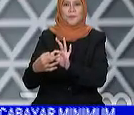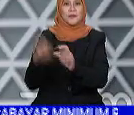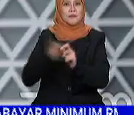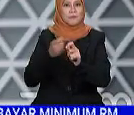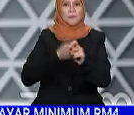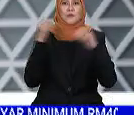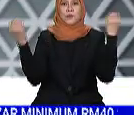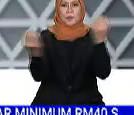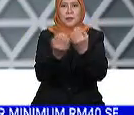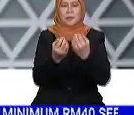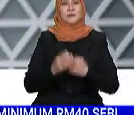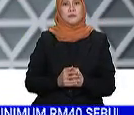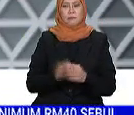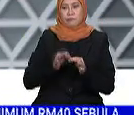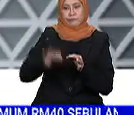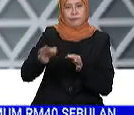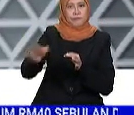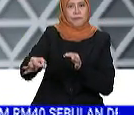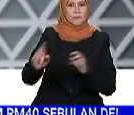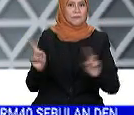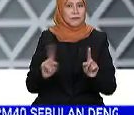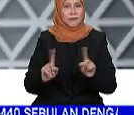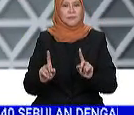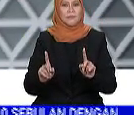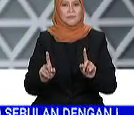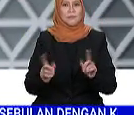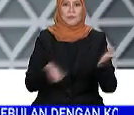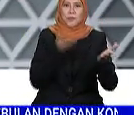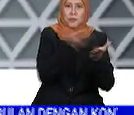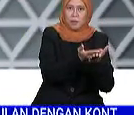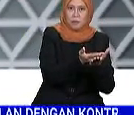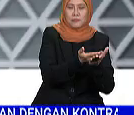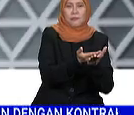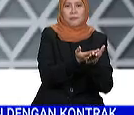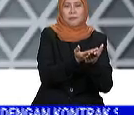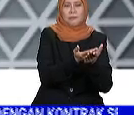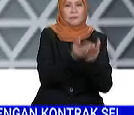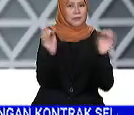organisasi. Tidak berlengah-lengah atau melewatkan permohonan tanpa sebab yang